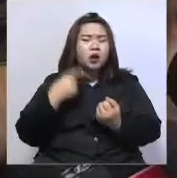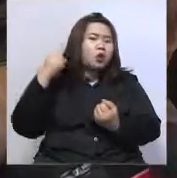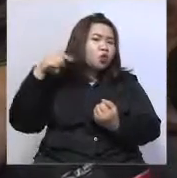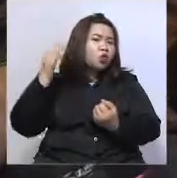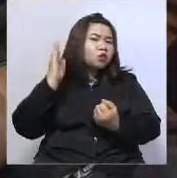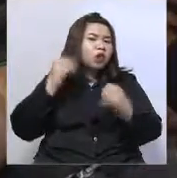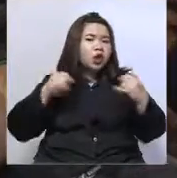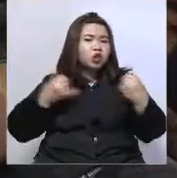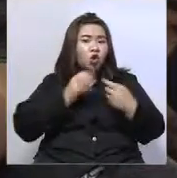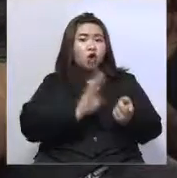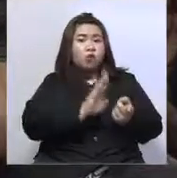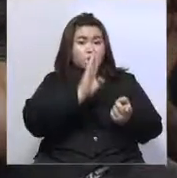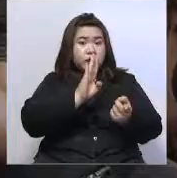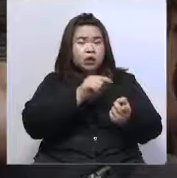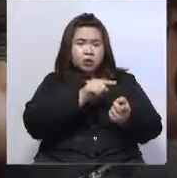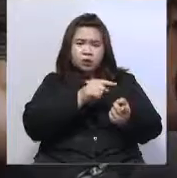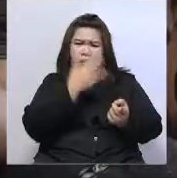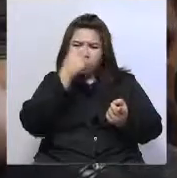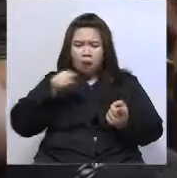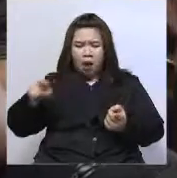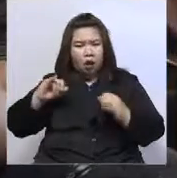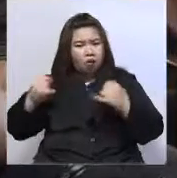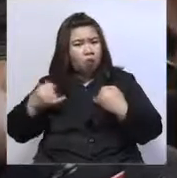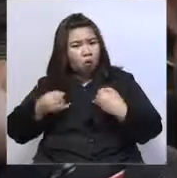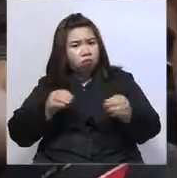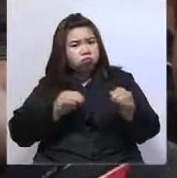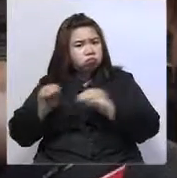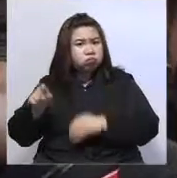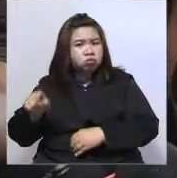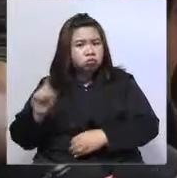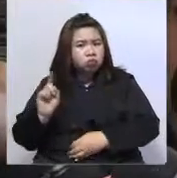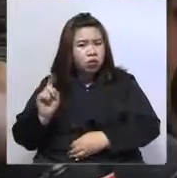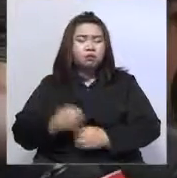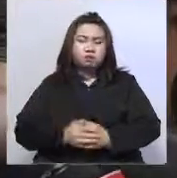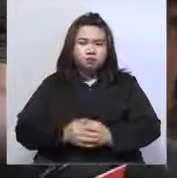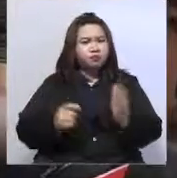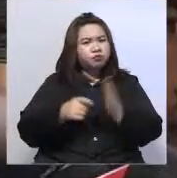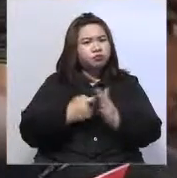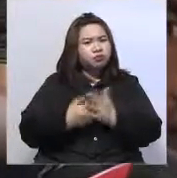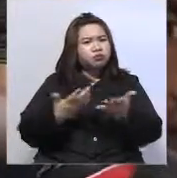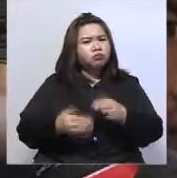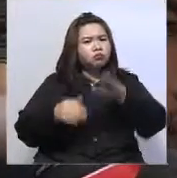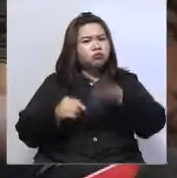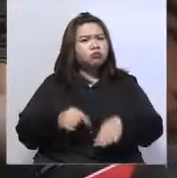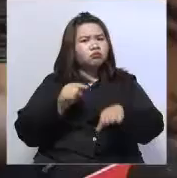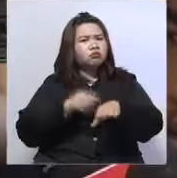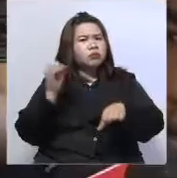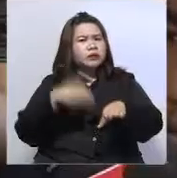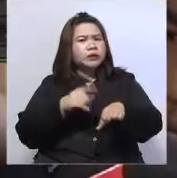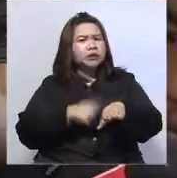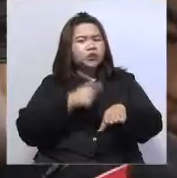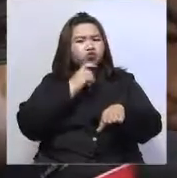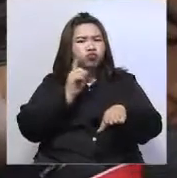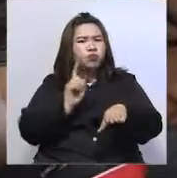ยาเจ้าของบริษัทเมจิกสกินจึงมาอยู่ในความครอบครองของนายอภิวัฒน์และเหตุใดรถถึงมาจอดทิ้งไว้ณที่